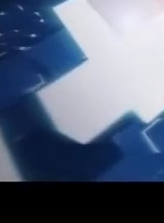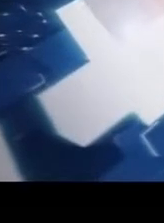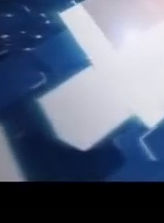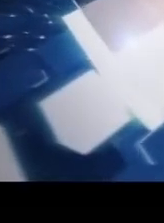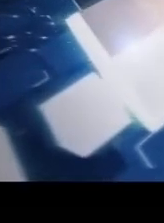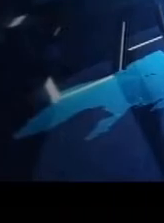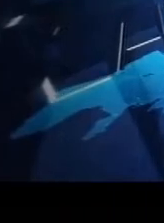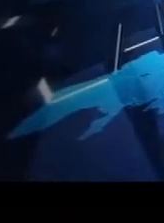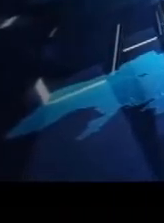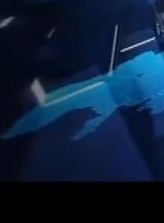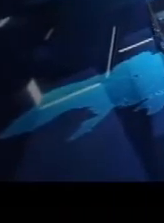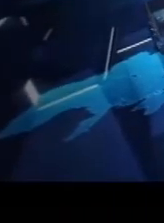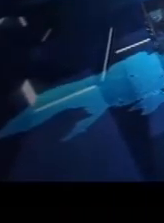не залишимо надовго, ще обов'язково поговоримо. А на сьогодні це все. Дякую вам за увагу. До наступних зустрічей.